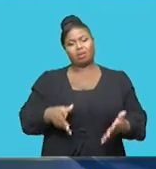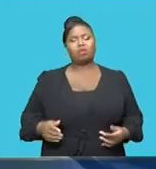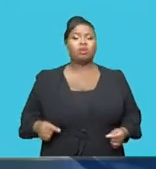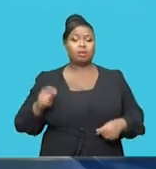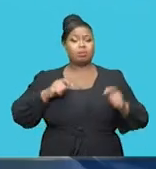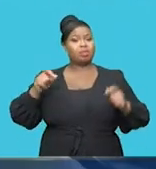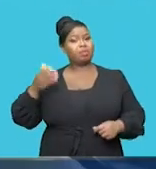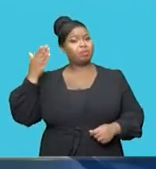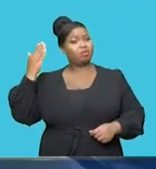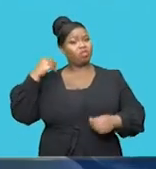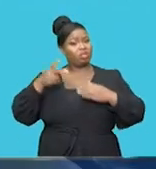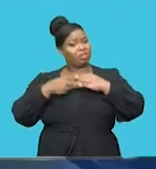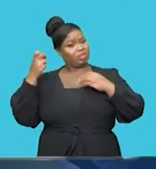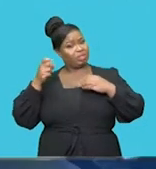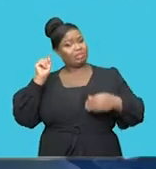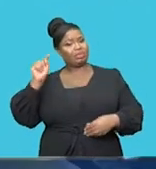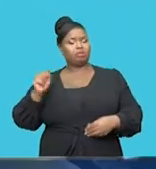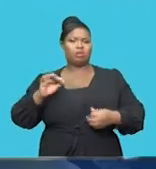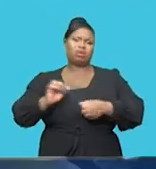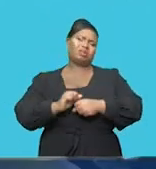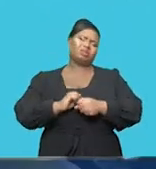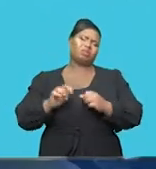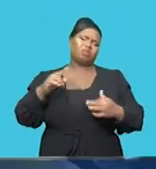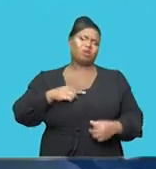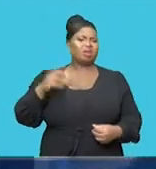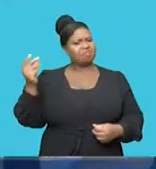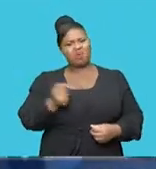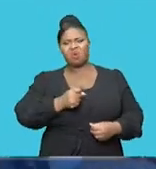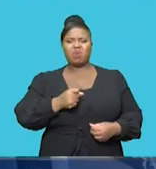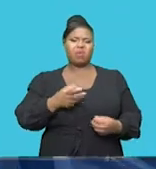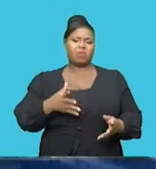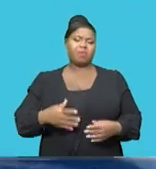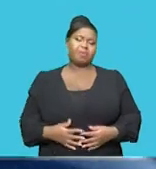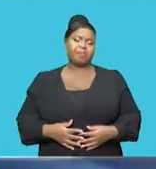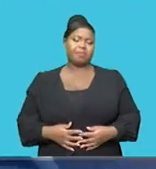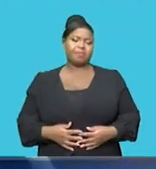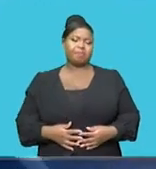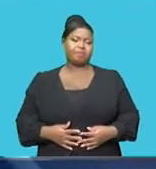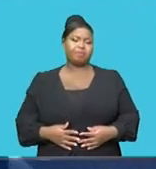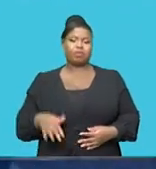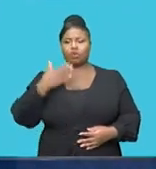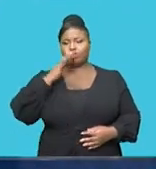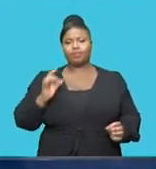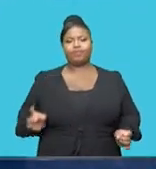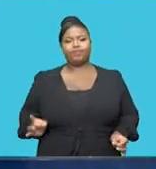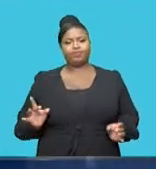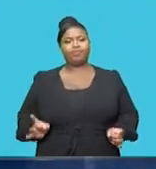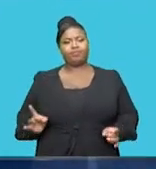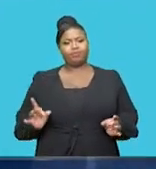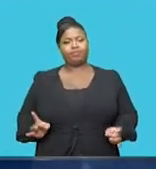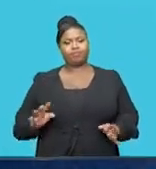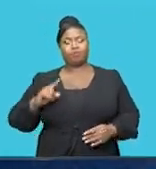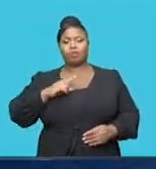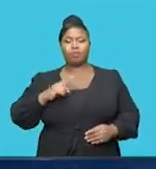toba yutu ite mfense moda kilta, ula yehile. Umnike lowe sistulo sinamavili, siste